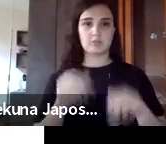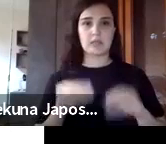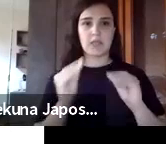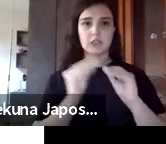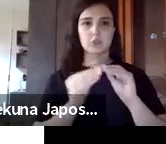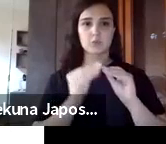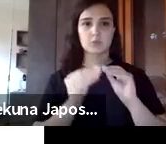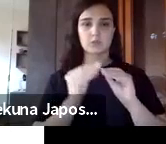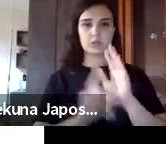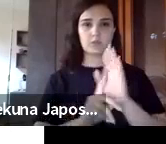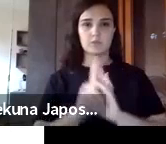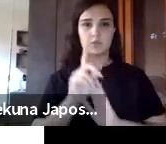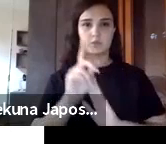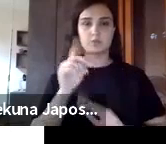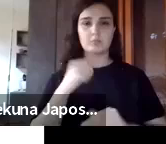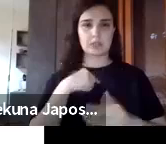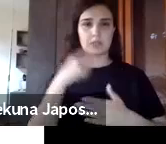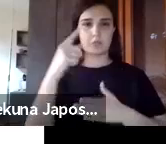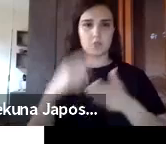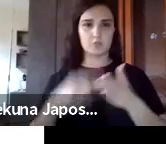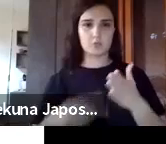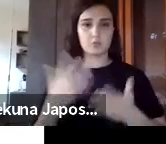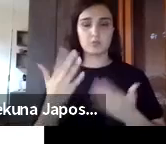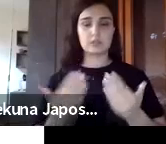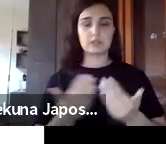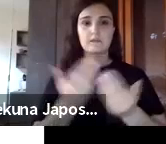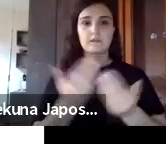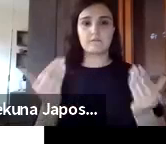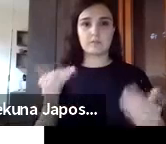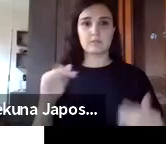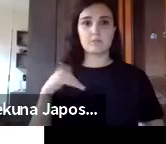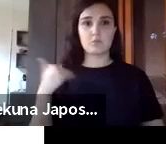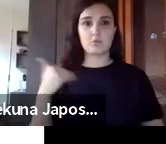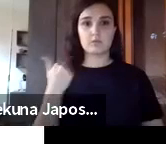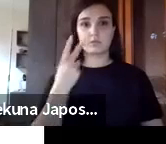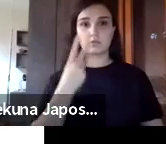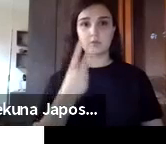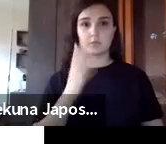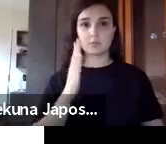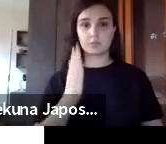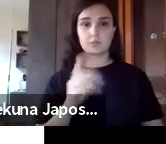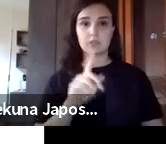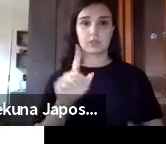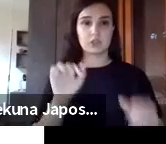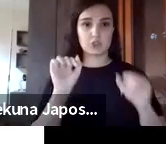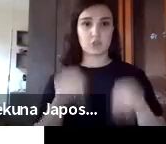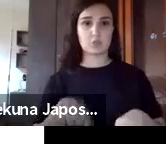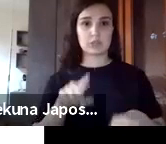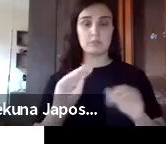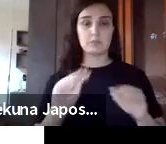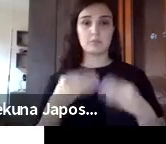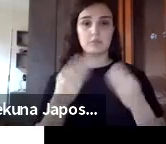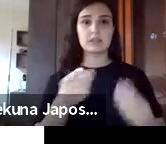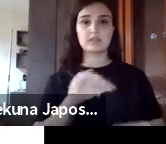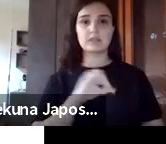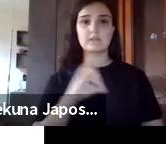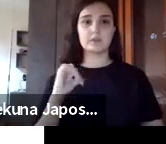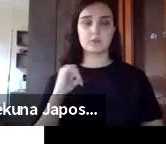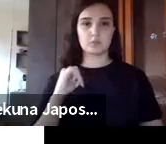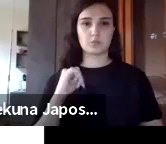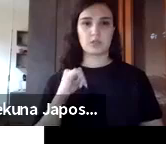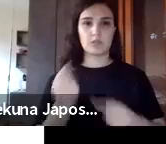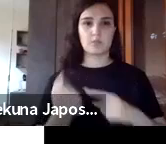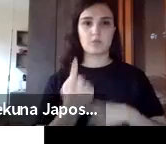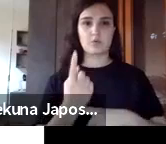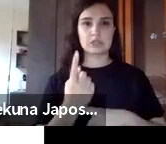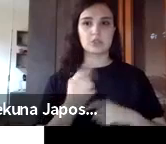წუთით დავიწყო და მერწმუნეთ თქვენ თუ იმ სარგებელს დაინახავთ, რაც შეუძლია ამას მოგიტანოთ, თქვენ თვითონ გაზრდით და აღმოაჩენთ,